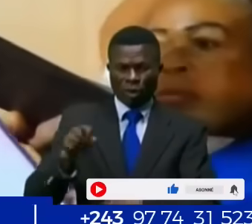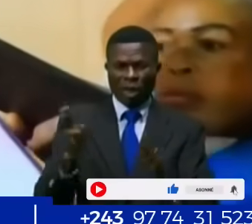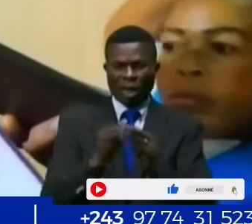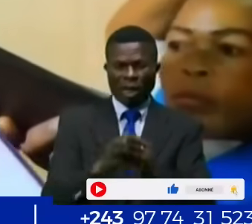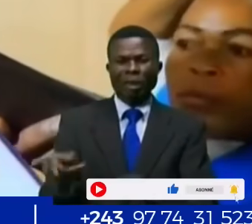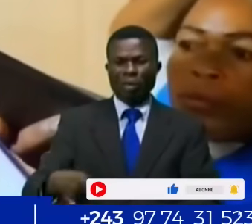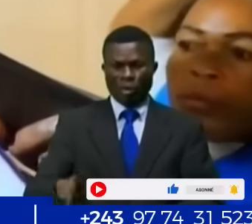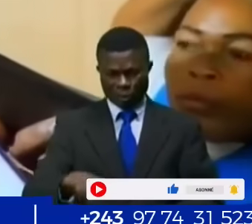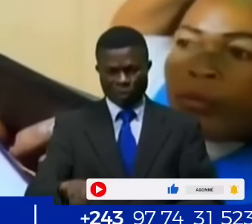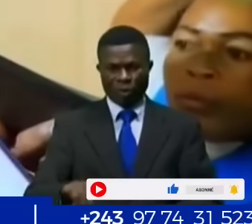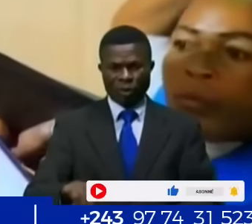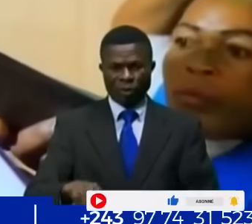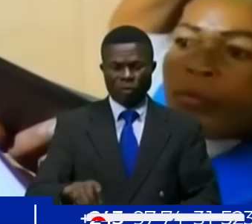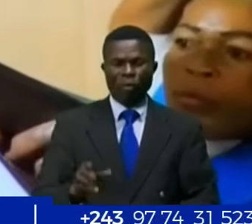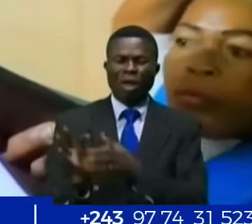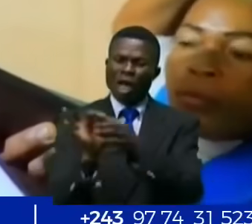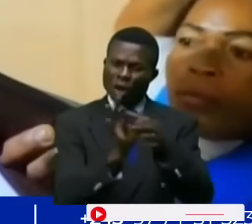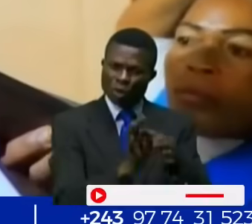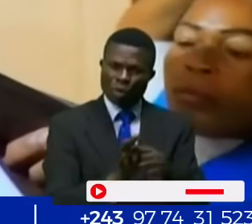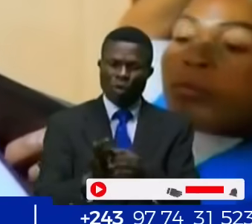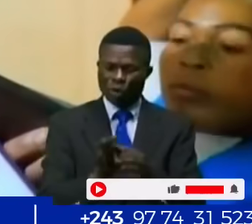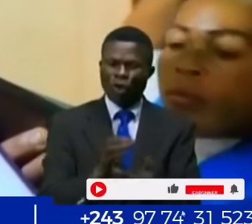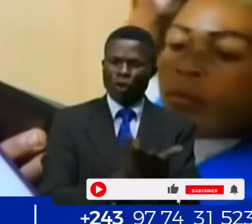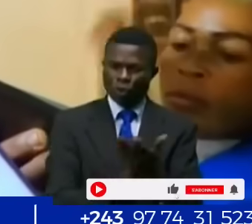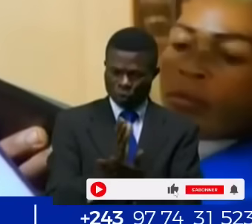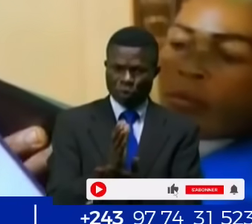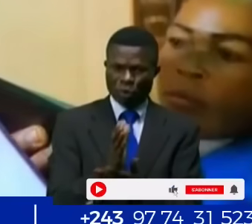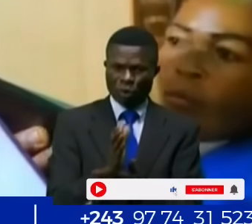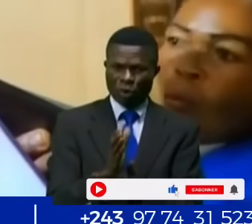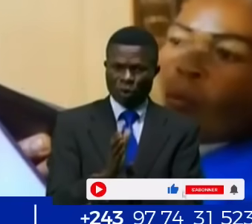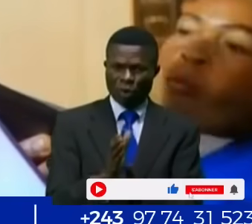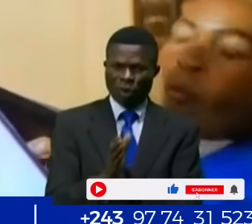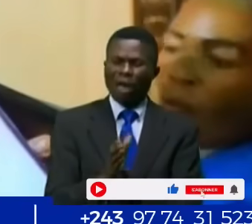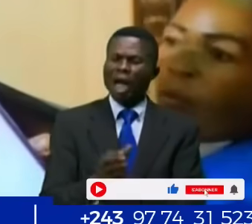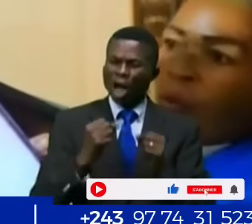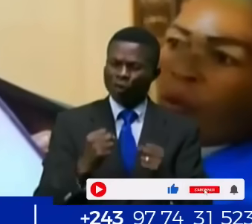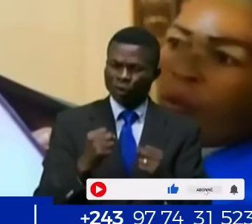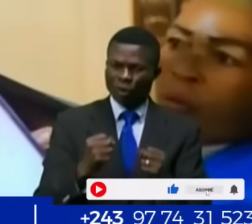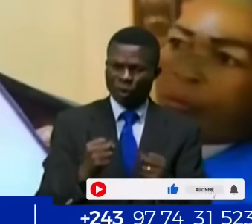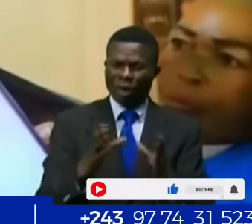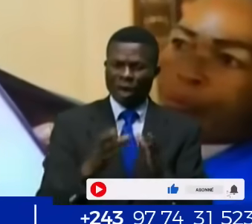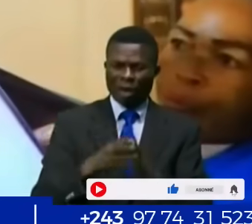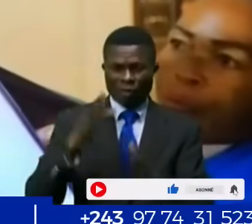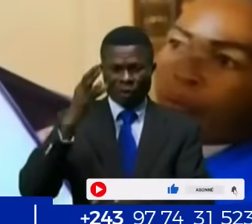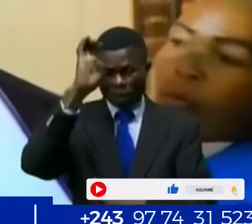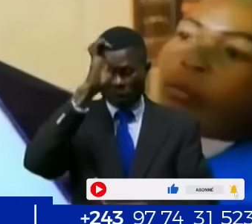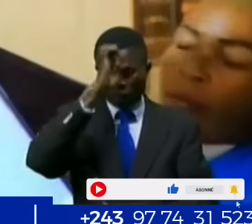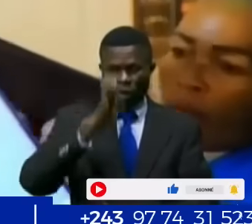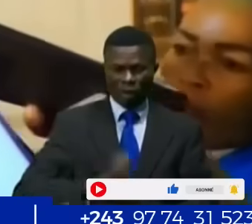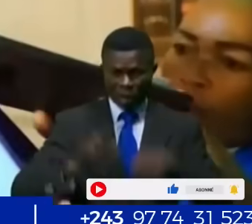provinciale, collaborer correctement et de manière la plus dynamique avec son Excellence le Président de la